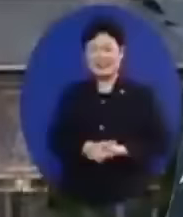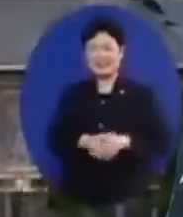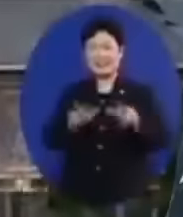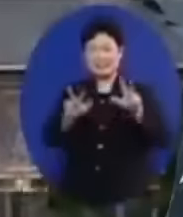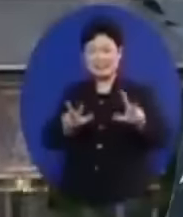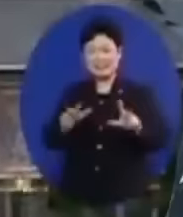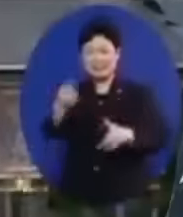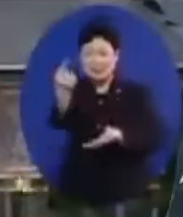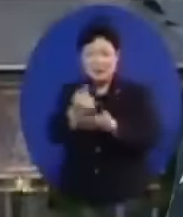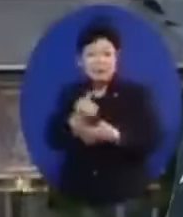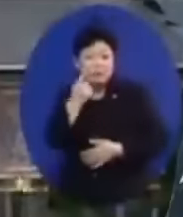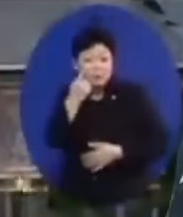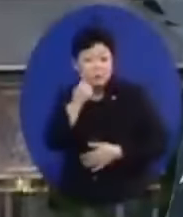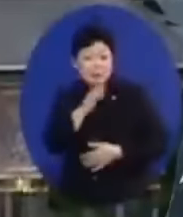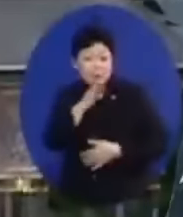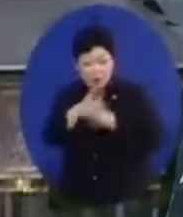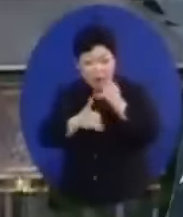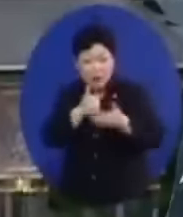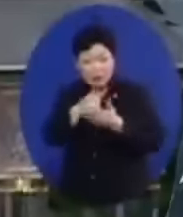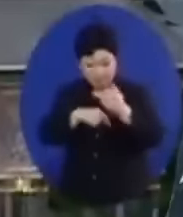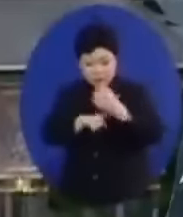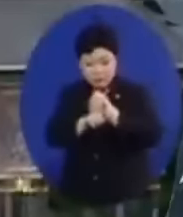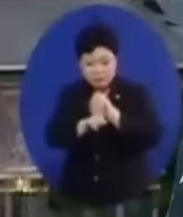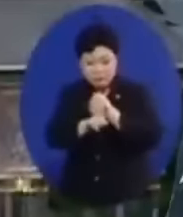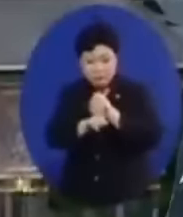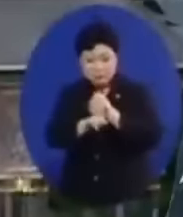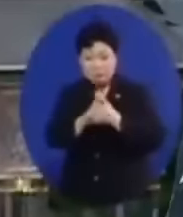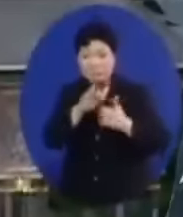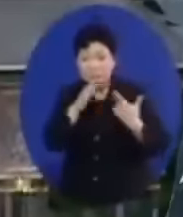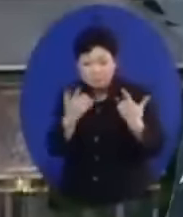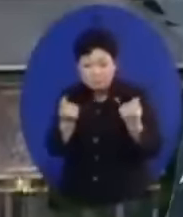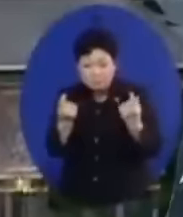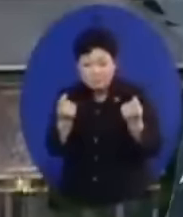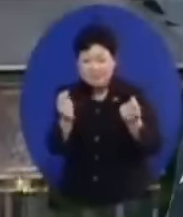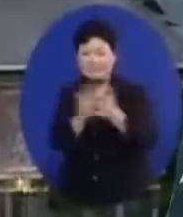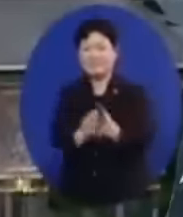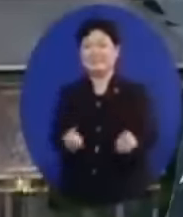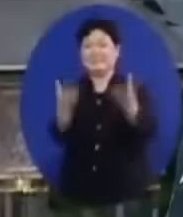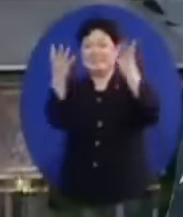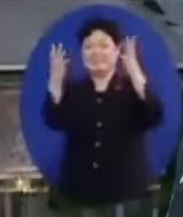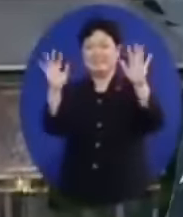지금 와서 보니까 정말 하나님 뜻 아닙니까? 이거